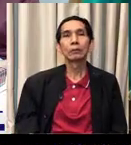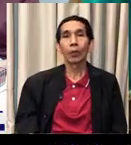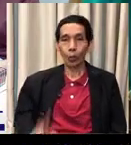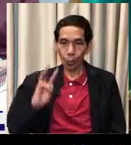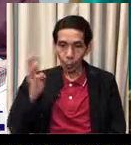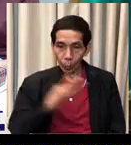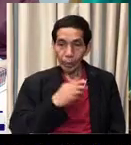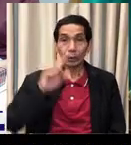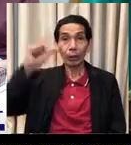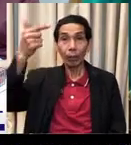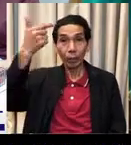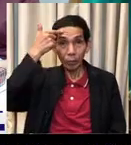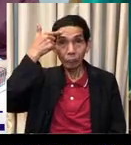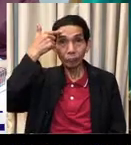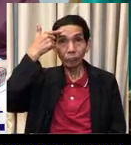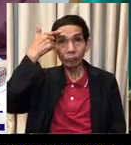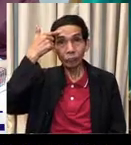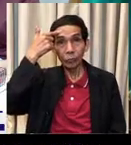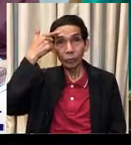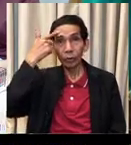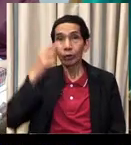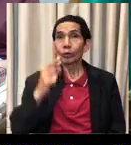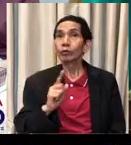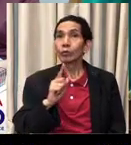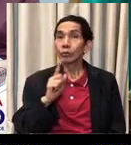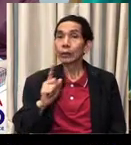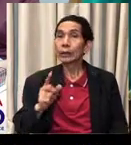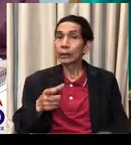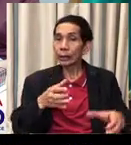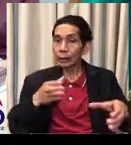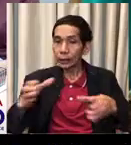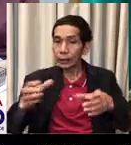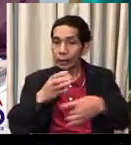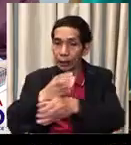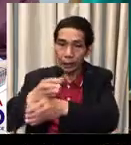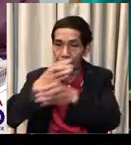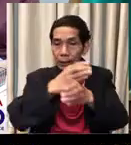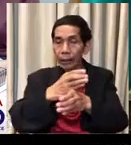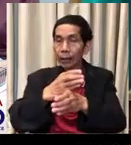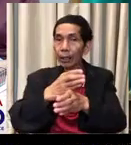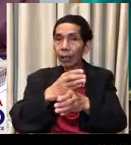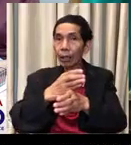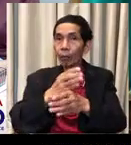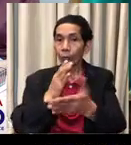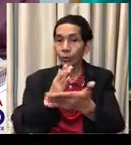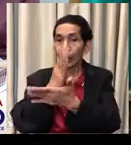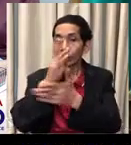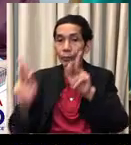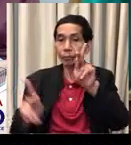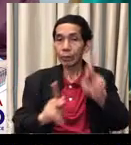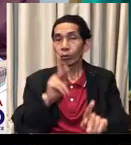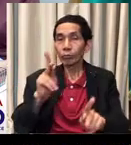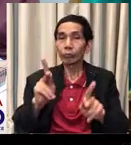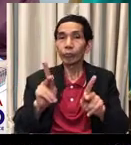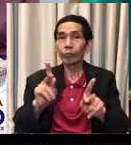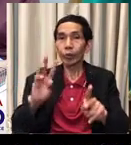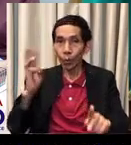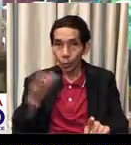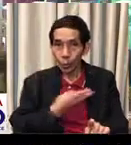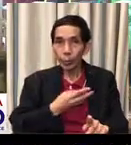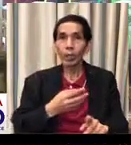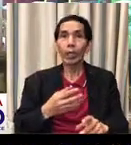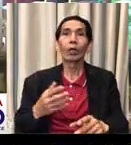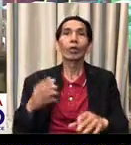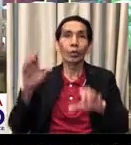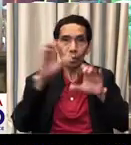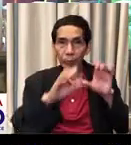Kami na gobyerno, supposed to be nangangalaga sa kapakanan ng tao. Kami pa ang